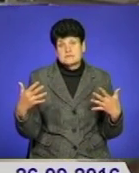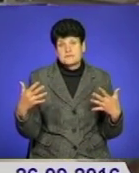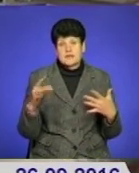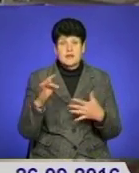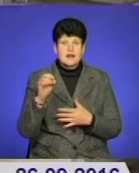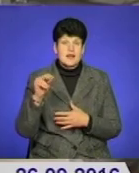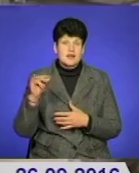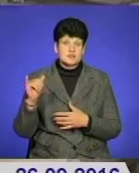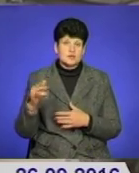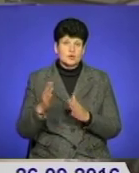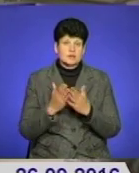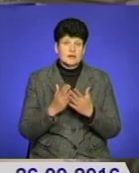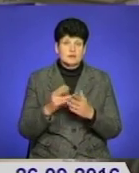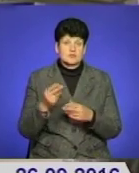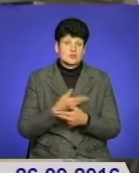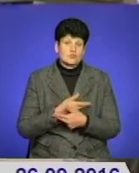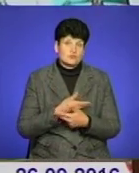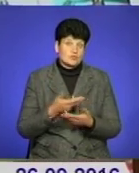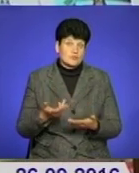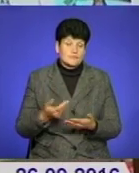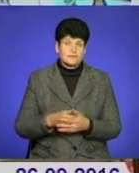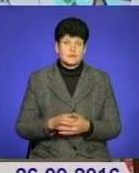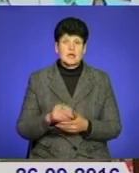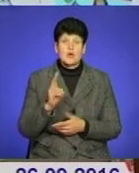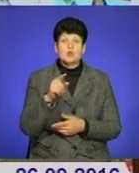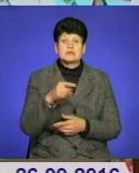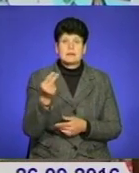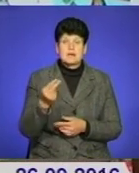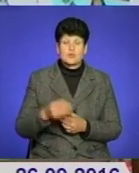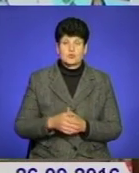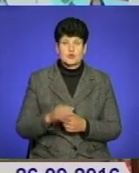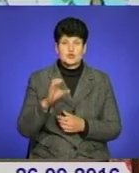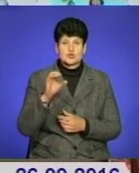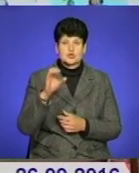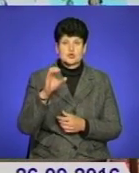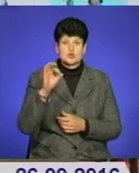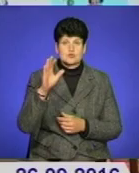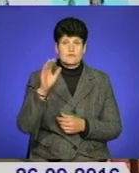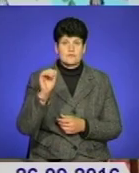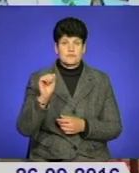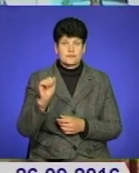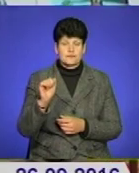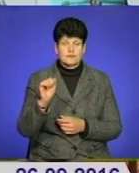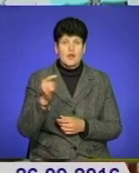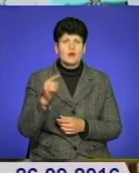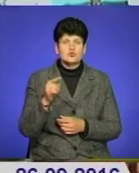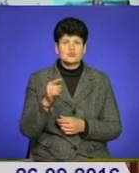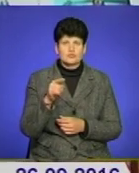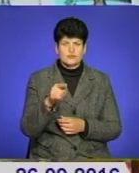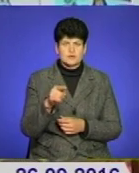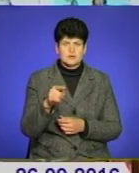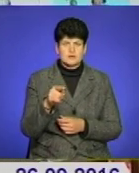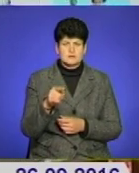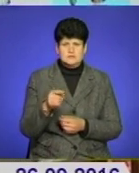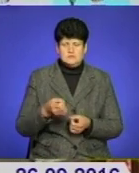наприклад, відкритку чи футболку. Кого ти малювала? Сову. А чому вона в тебе саме